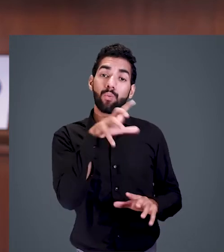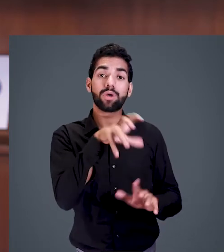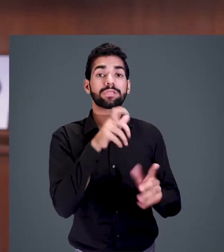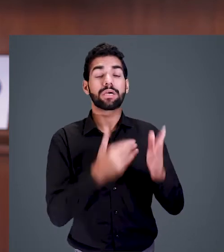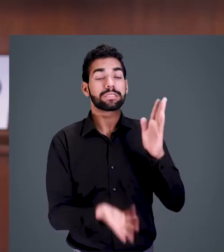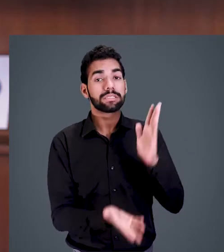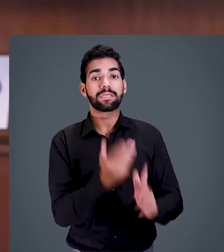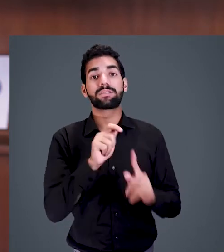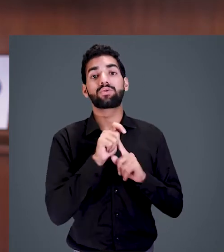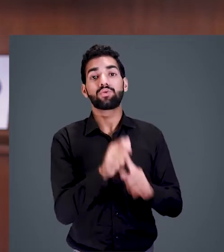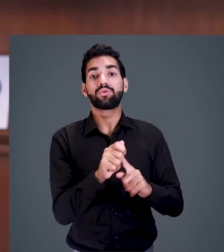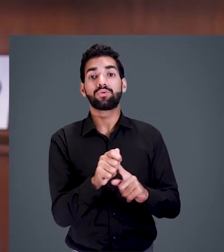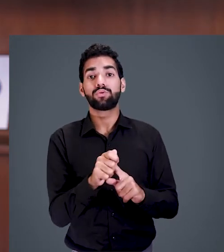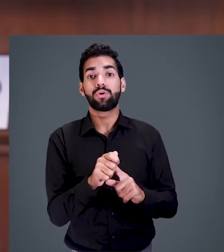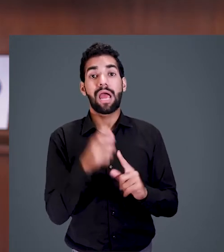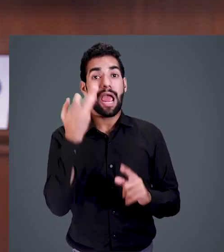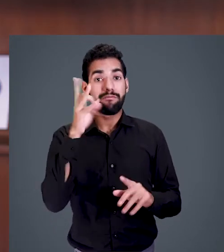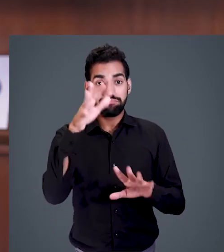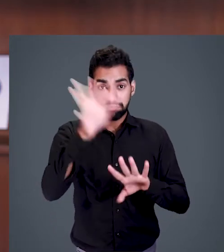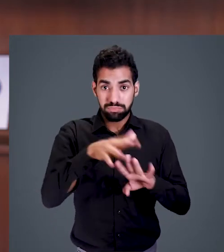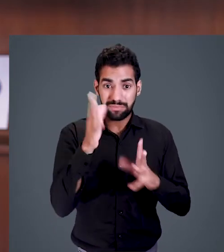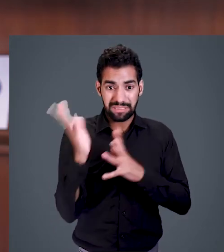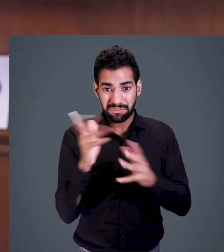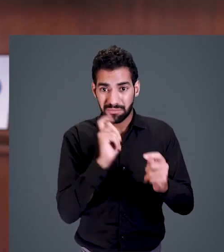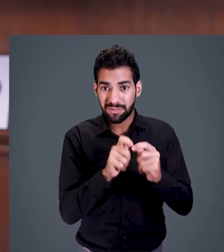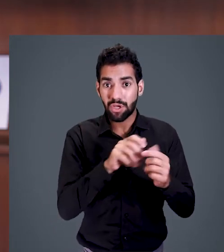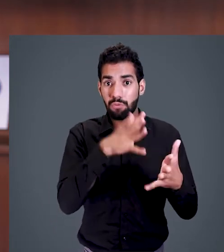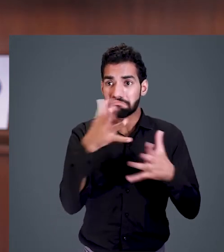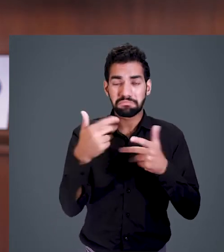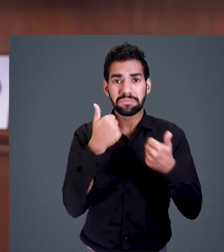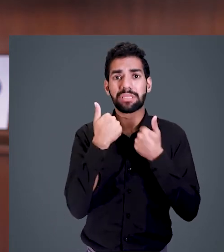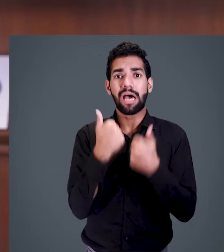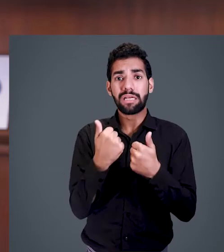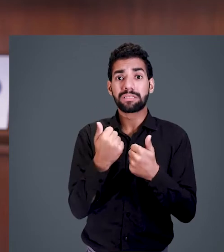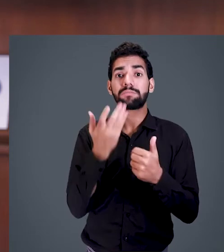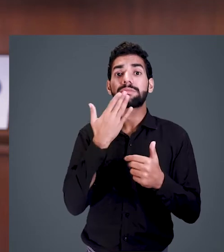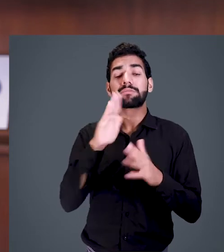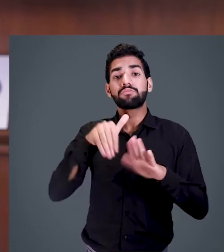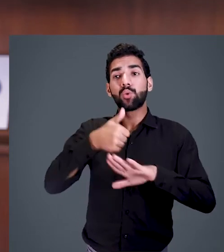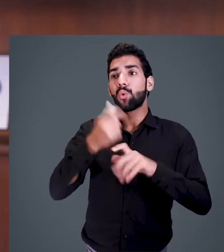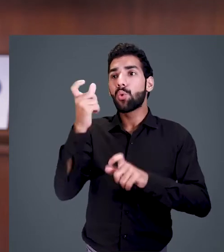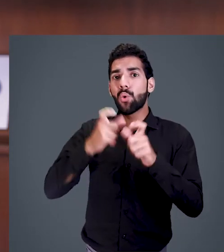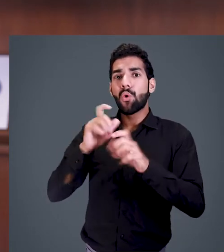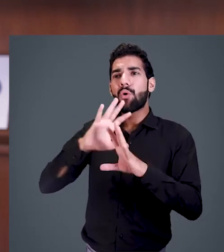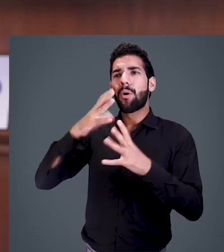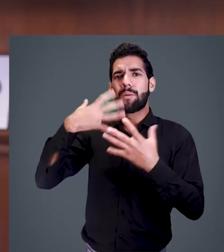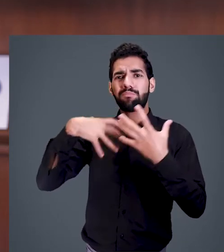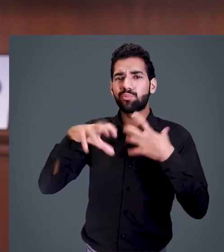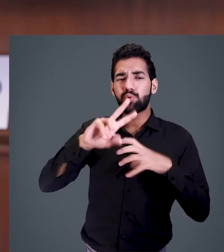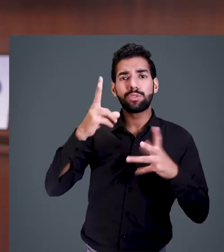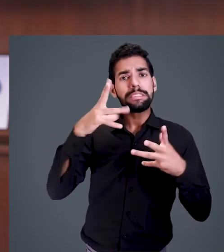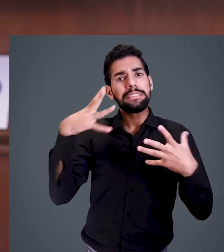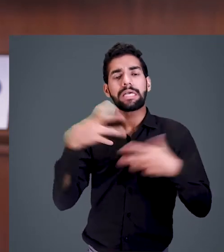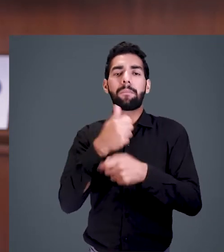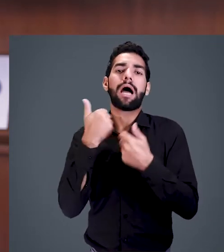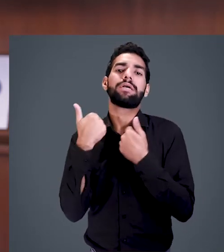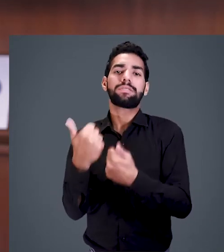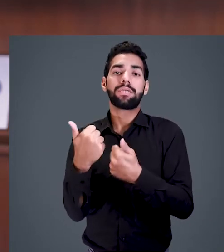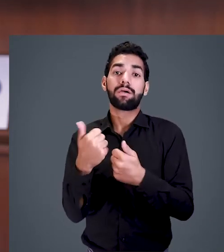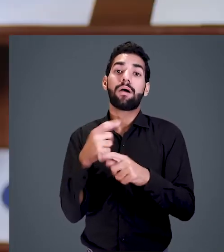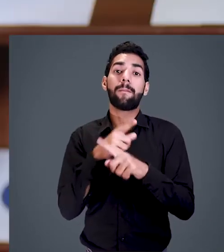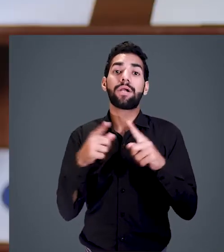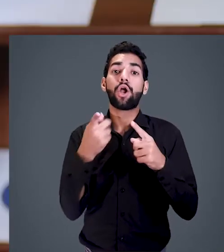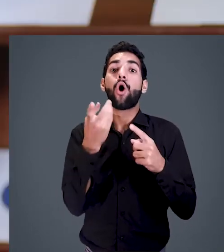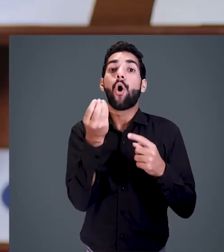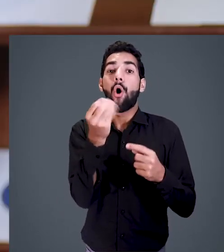ہے کہ اگر مینوفیکچرنگ آپ کی ہو رہی ہے تو اس کا مطلب ہے آپ کی امپلائمنٹ اور باقی فیکٹرز آف پروڈکشن بھی یوٹیلائز ہو